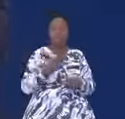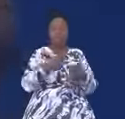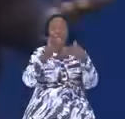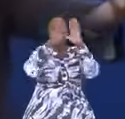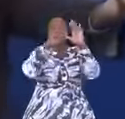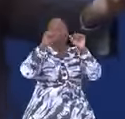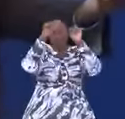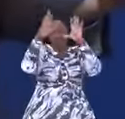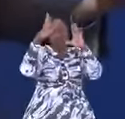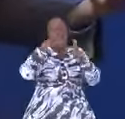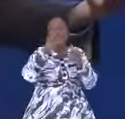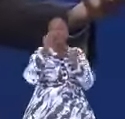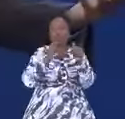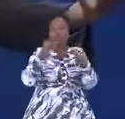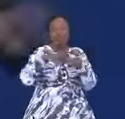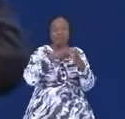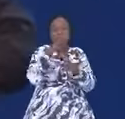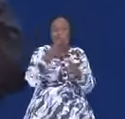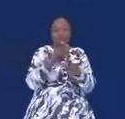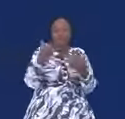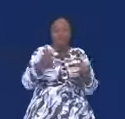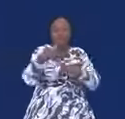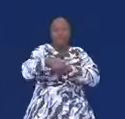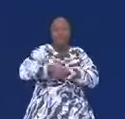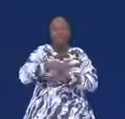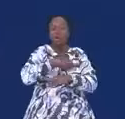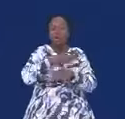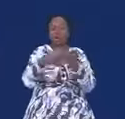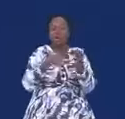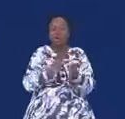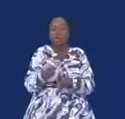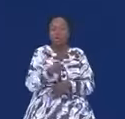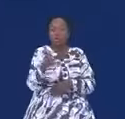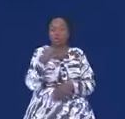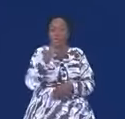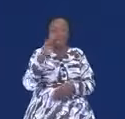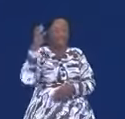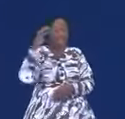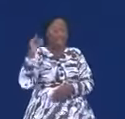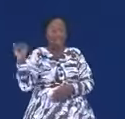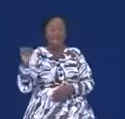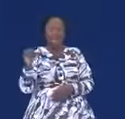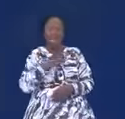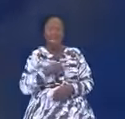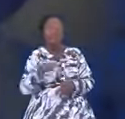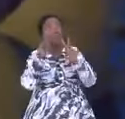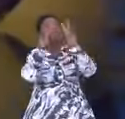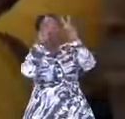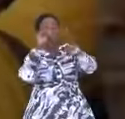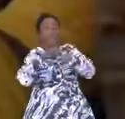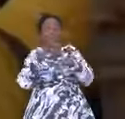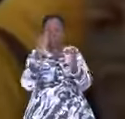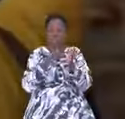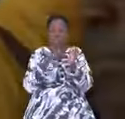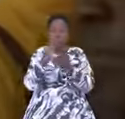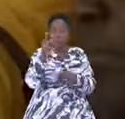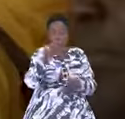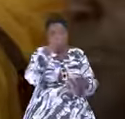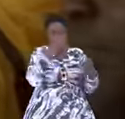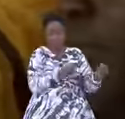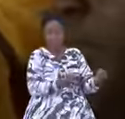soir tout cela qu'ils entendent et tu regardes à jésus par la fois le salut tu